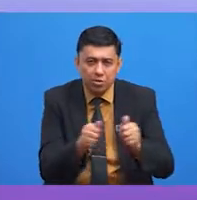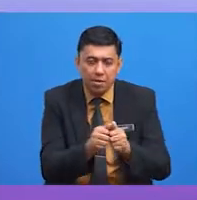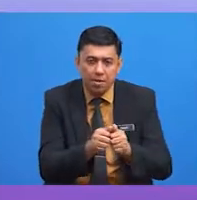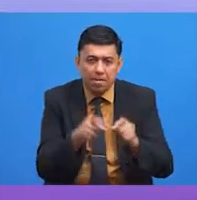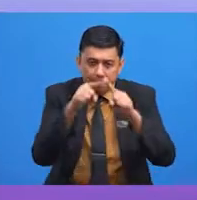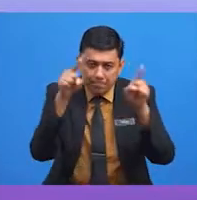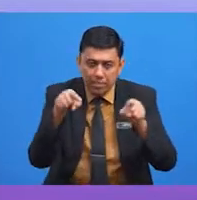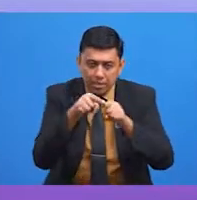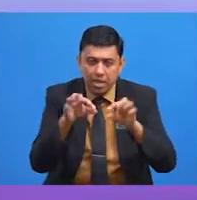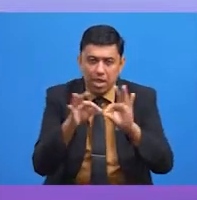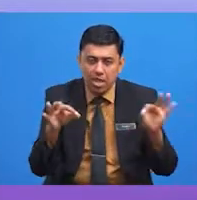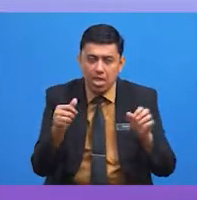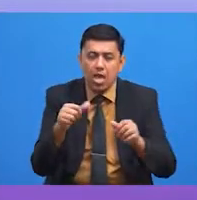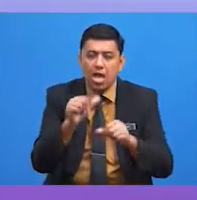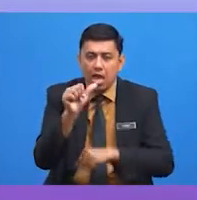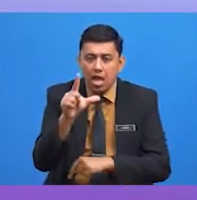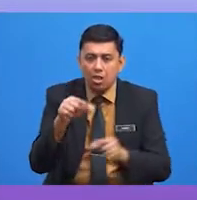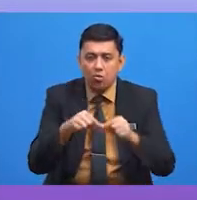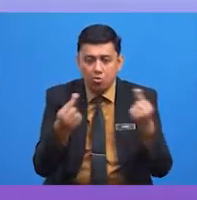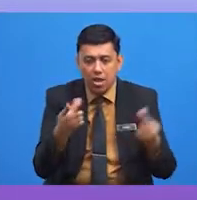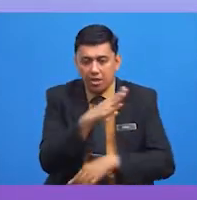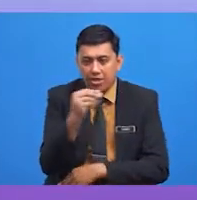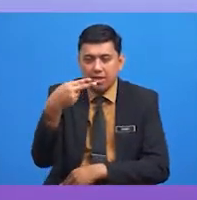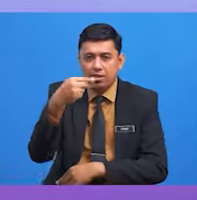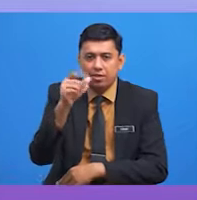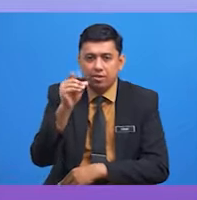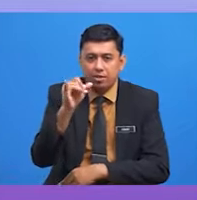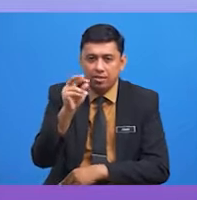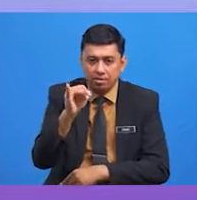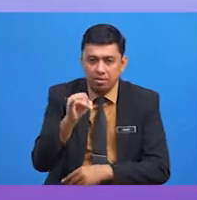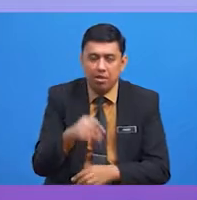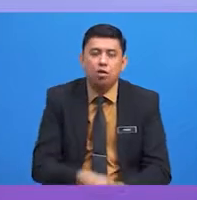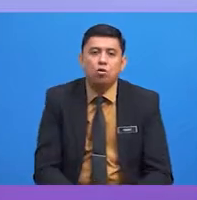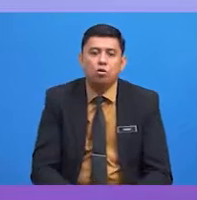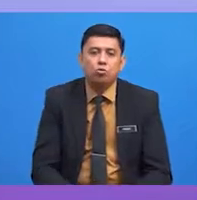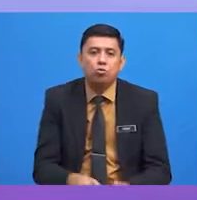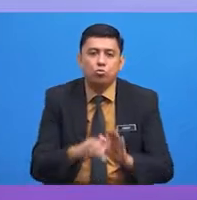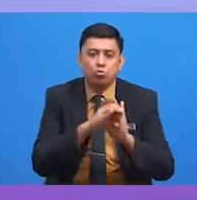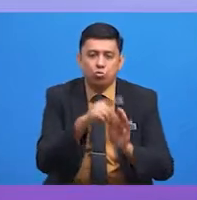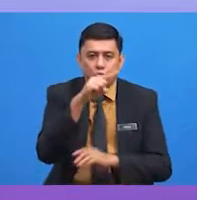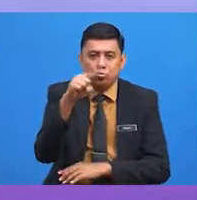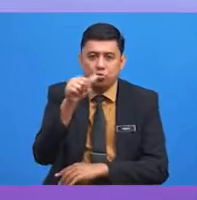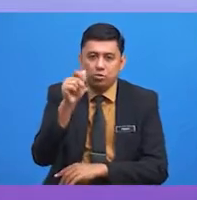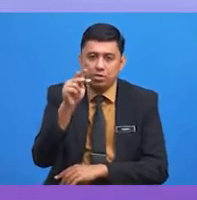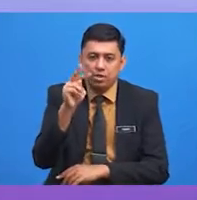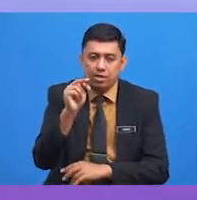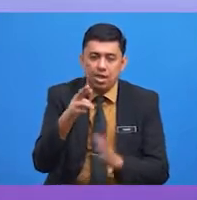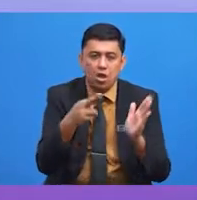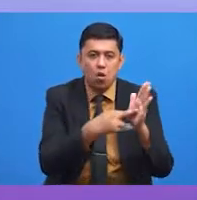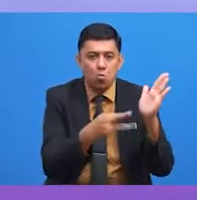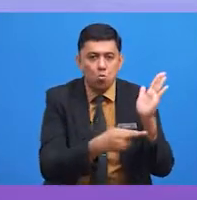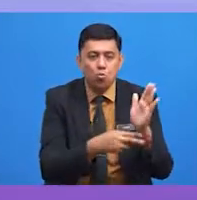ayat Al-Quran dan hadis. Contoh, zakat, rukun Islam,